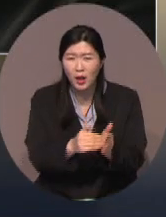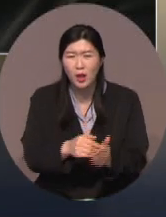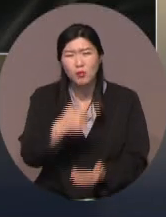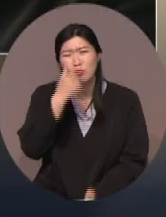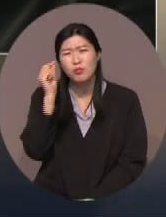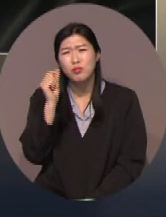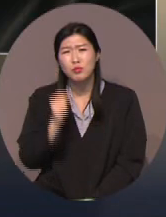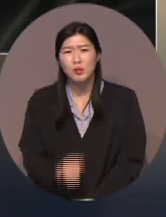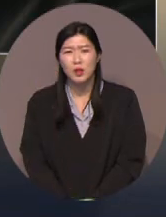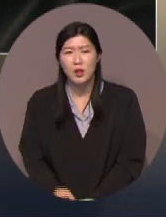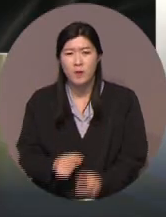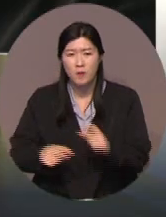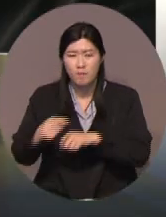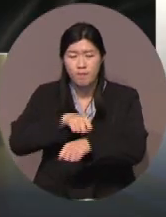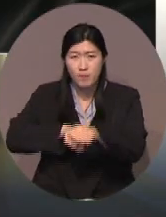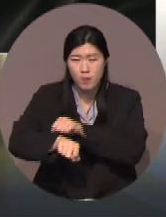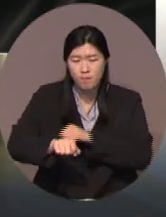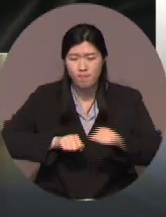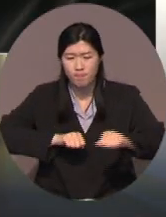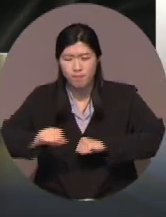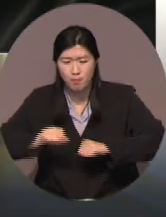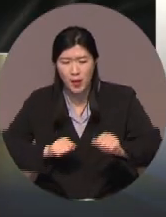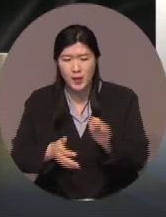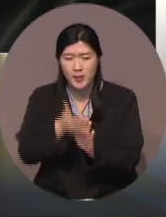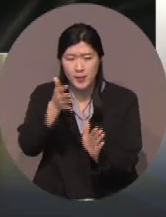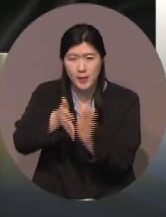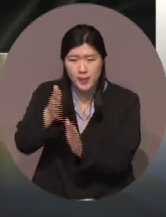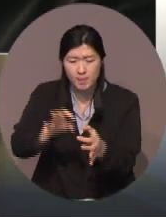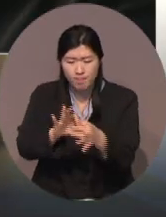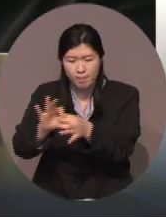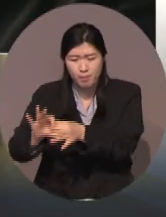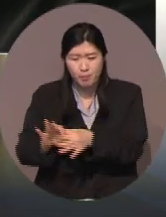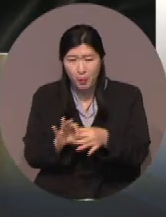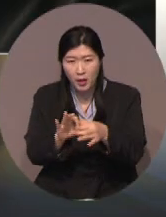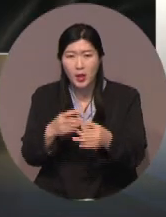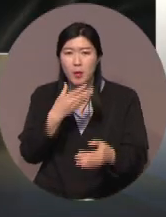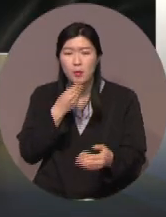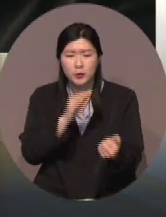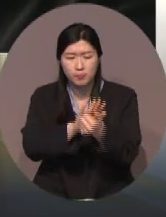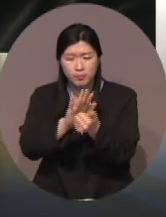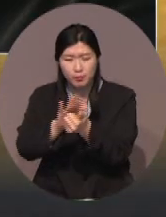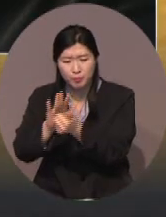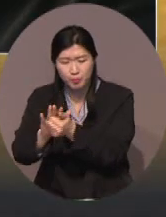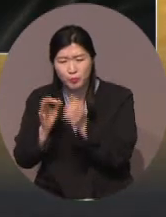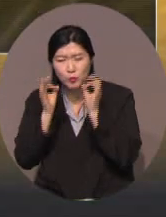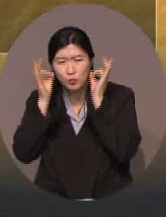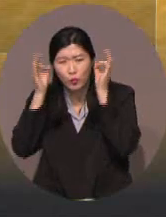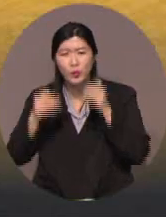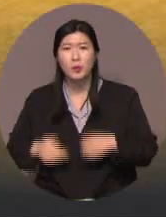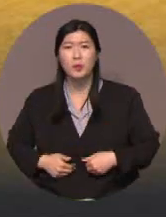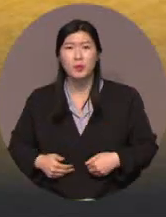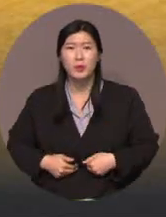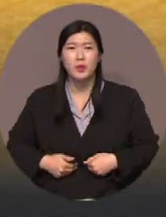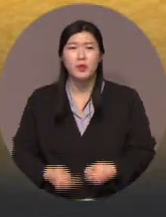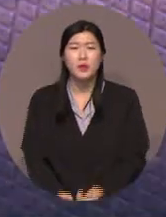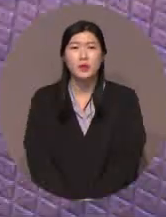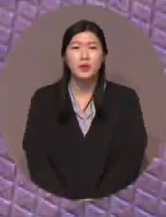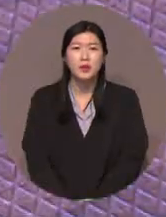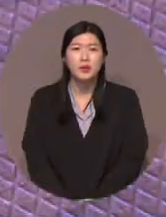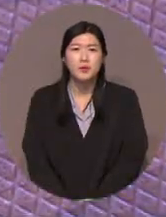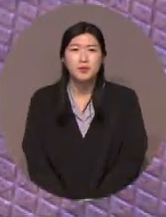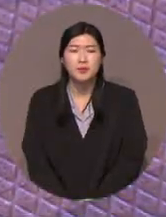없고요 적극적으로 지역 화폐와의 연계나 기존 사회복지 인프라를 활용한 대책 적극 행정이 좀 필요한 상태입니다